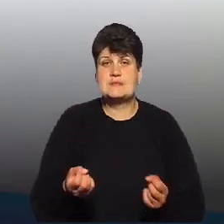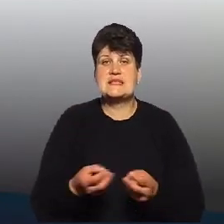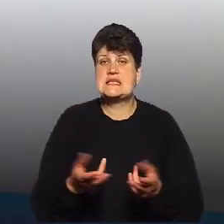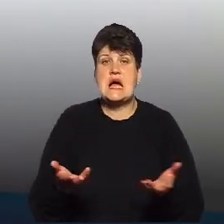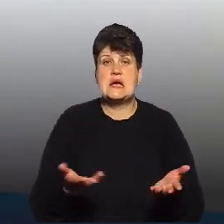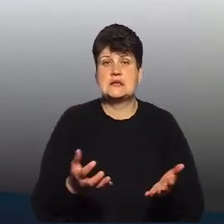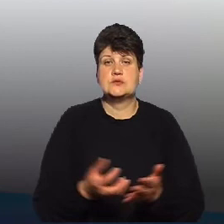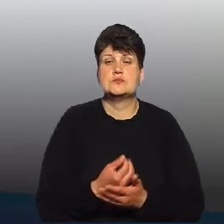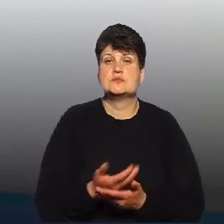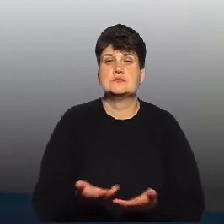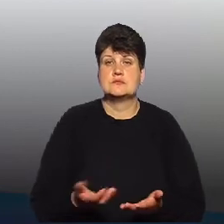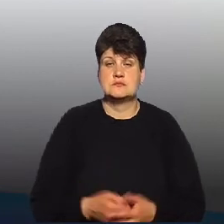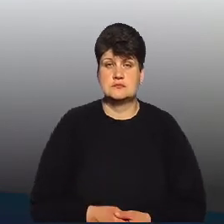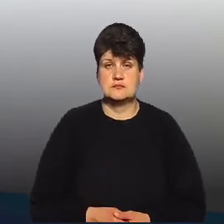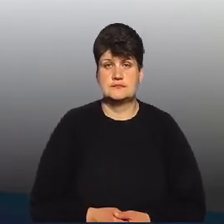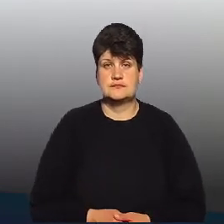здобуватимуть?